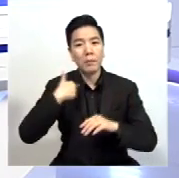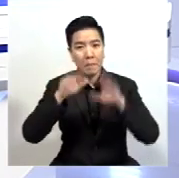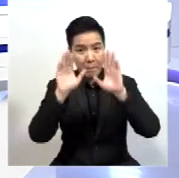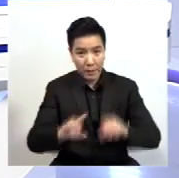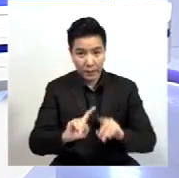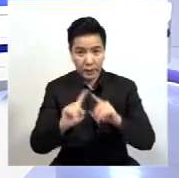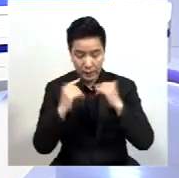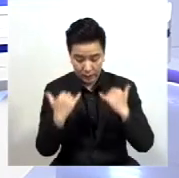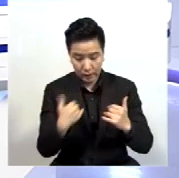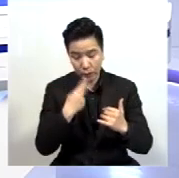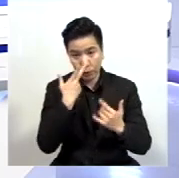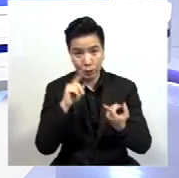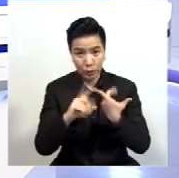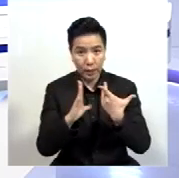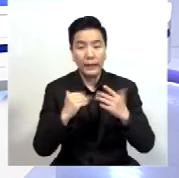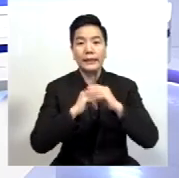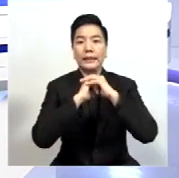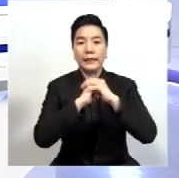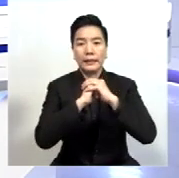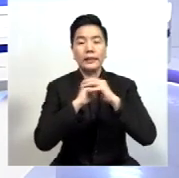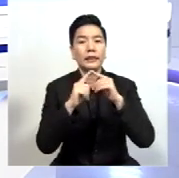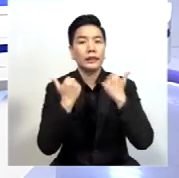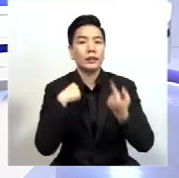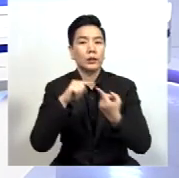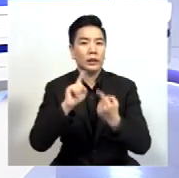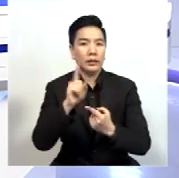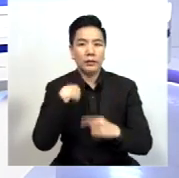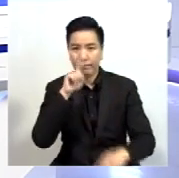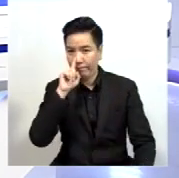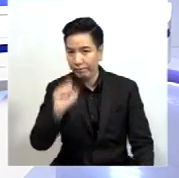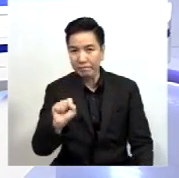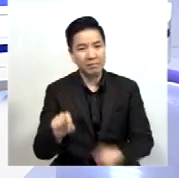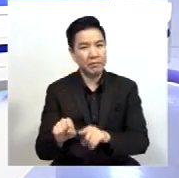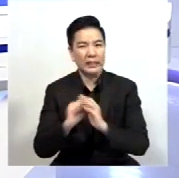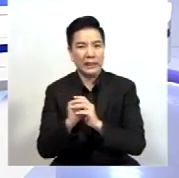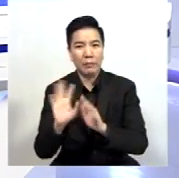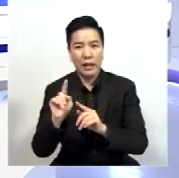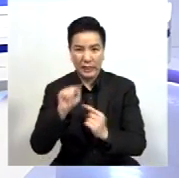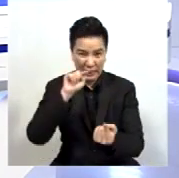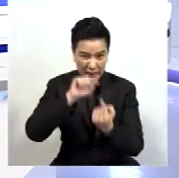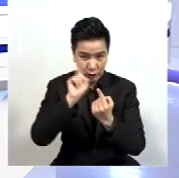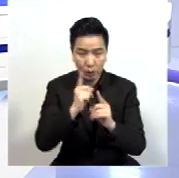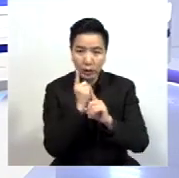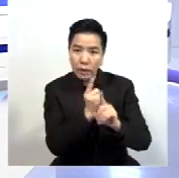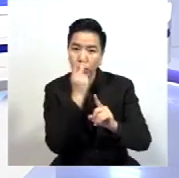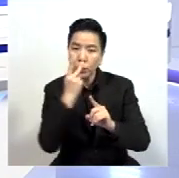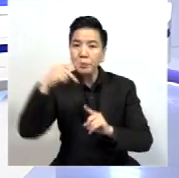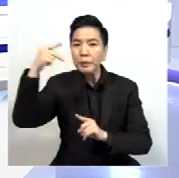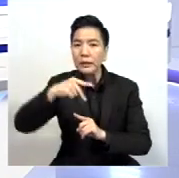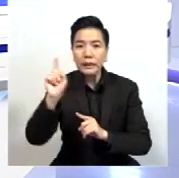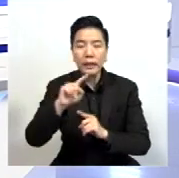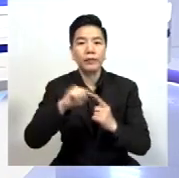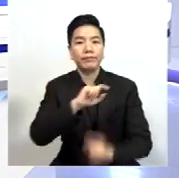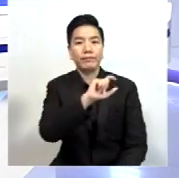การณ์เป็นยังไงนะคะเพราะว่าล่าสุดเนี่ยในส่วนของประเทศจีนไม่ใช่ประเทศที่ต้องจับตาแล้วเพราะว่าจุดที่ต้องติดตามเป็นพิ